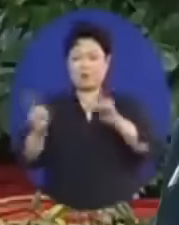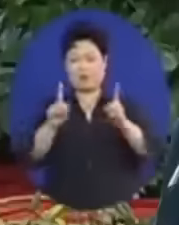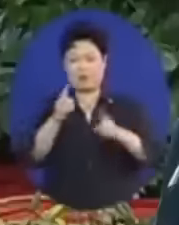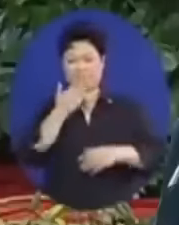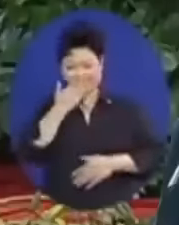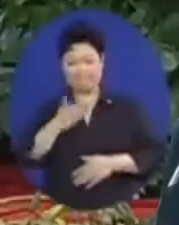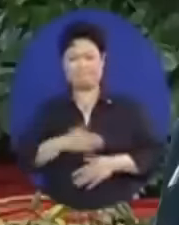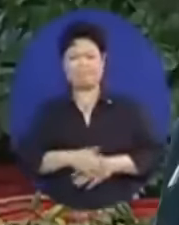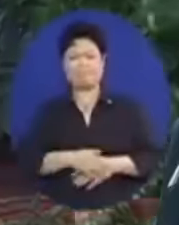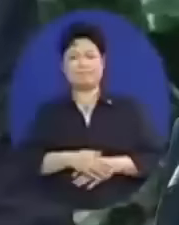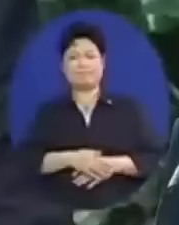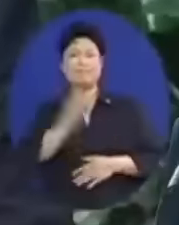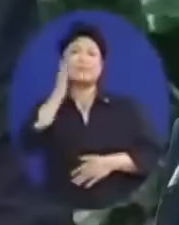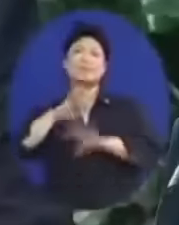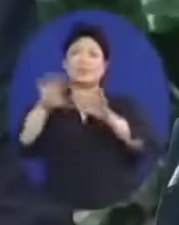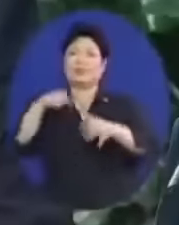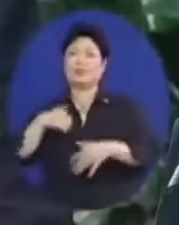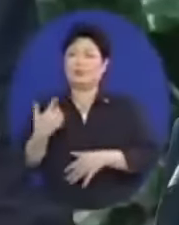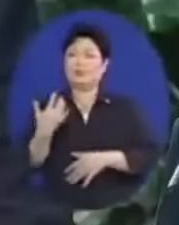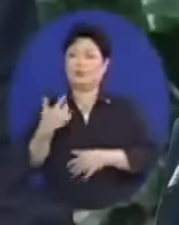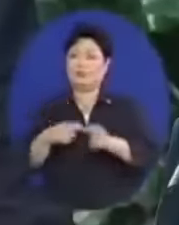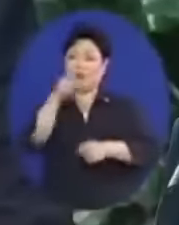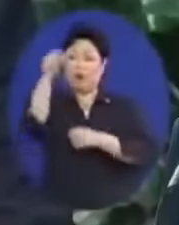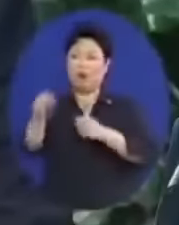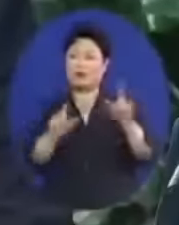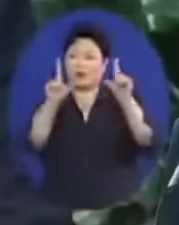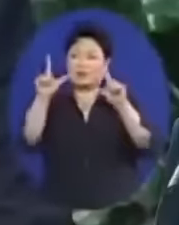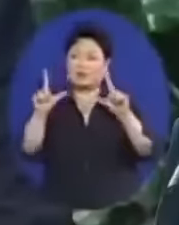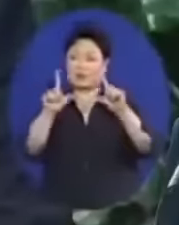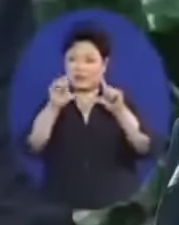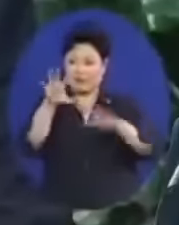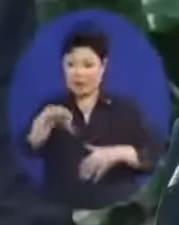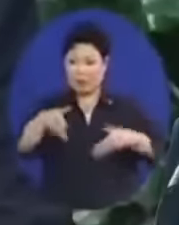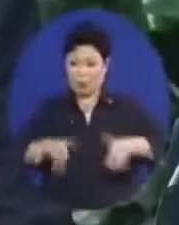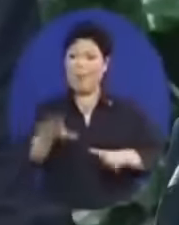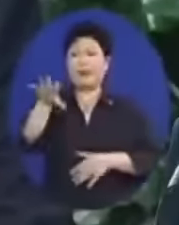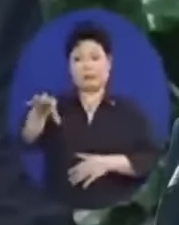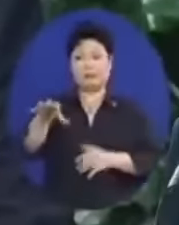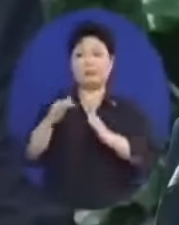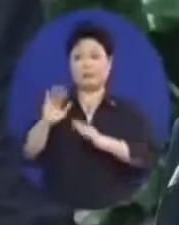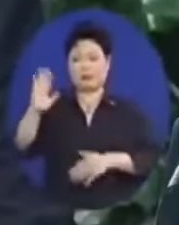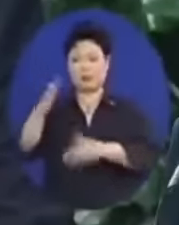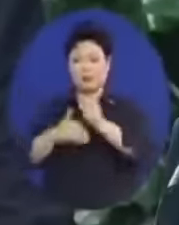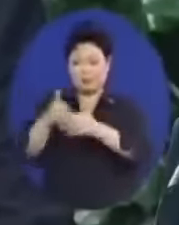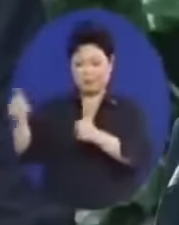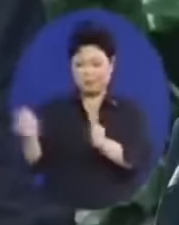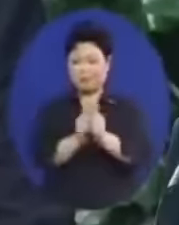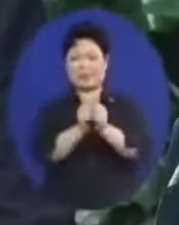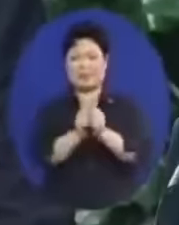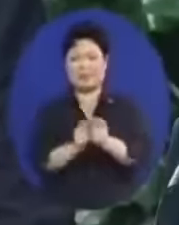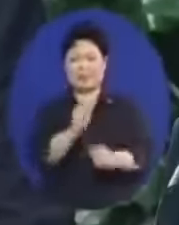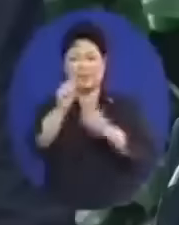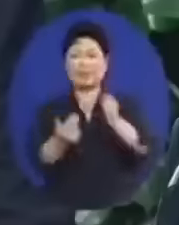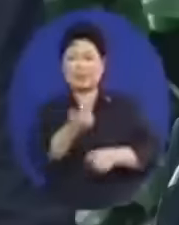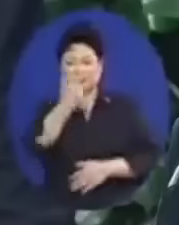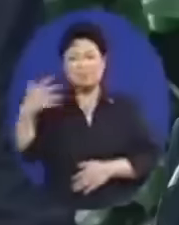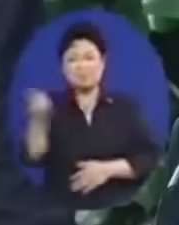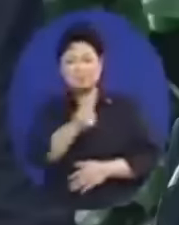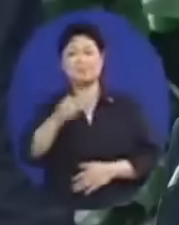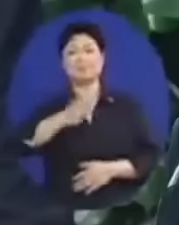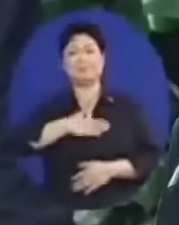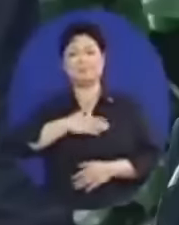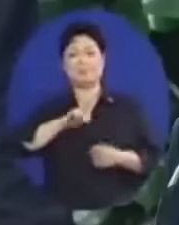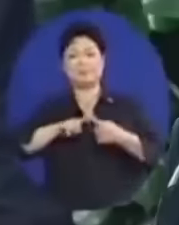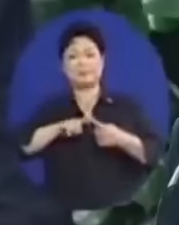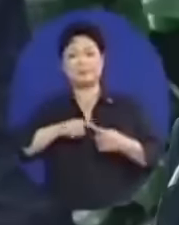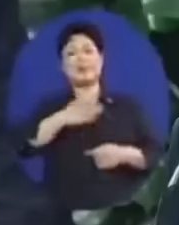것이요 천국이 내 영혼이 살 고향집이 될 것이요 하나님과 함께 영생을 누릴 내가 된 것을